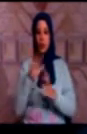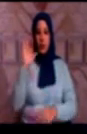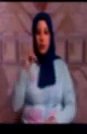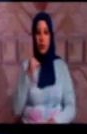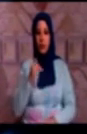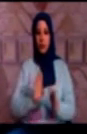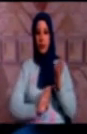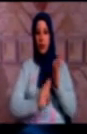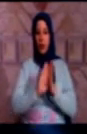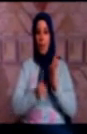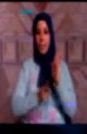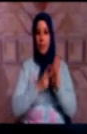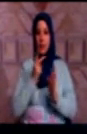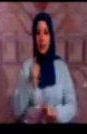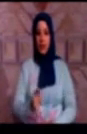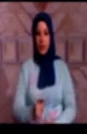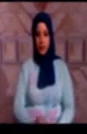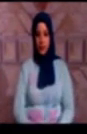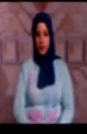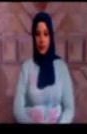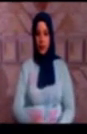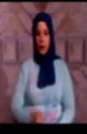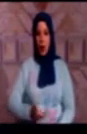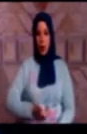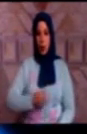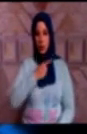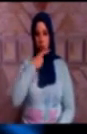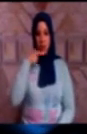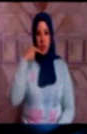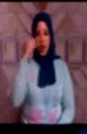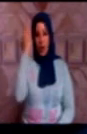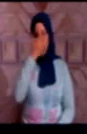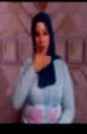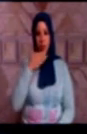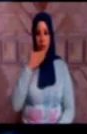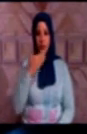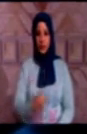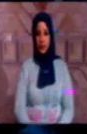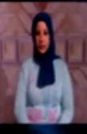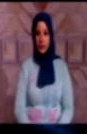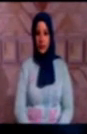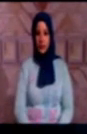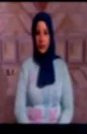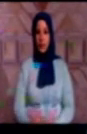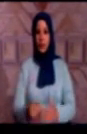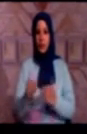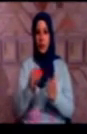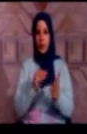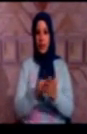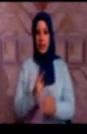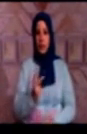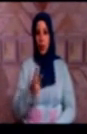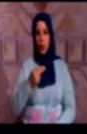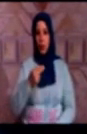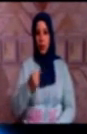القمه الثانيه الروسيه الافريقيه وهي اقيمت من 27 الى